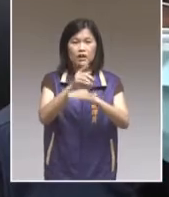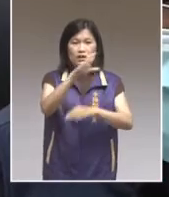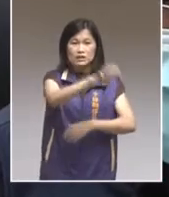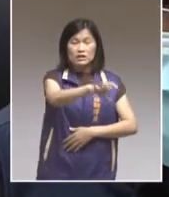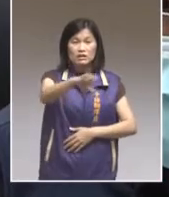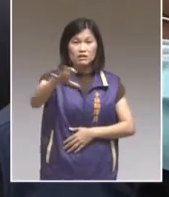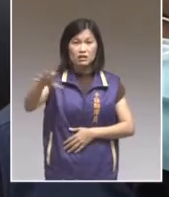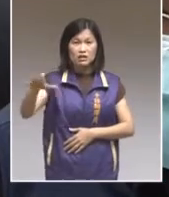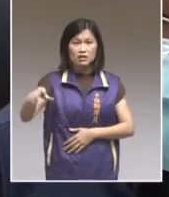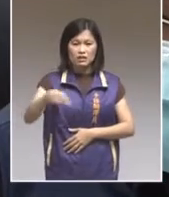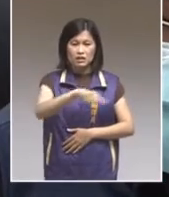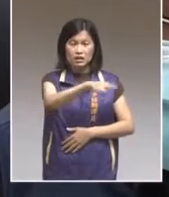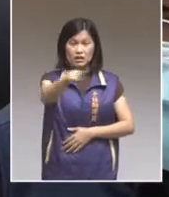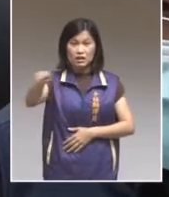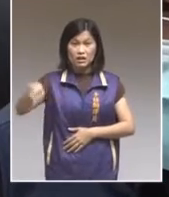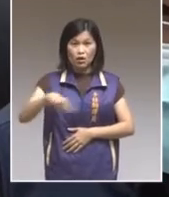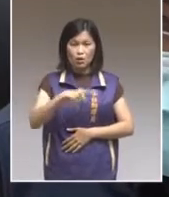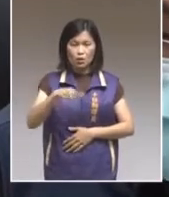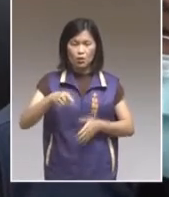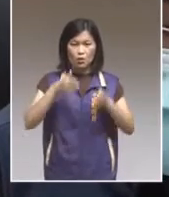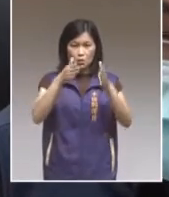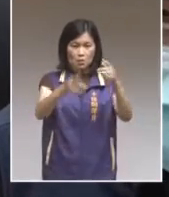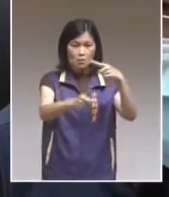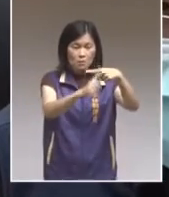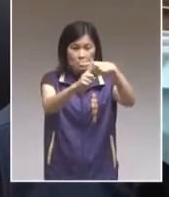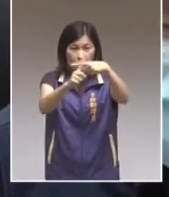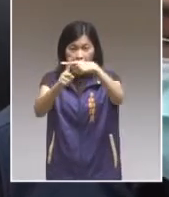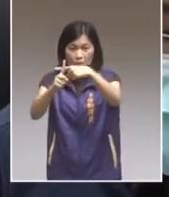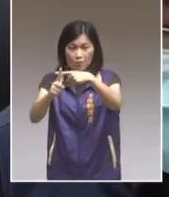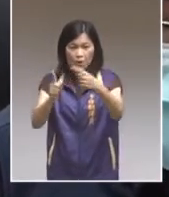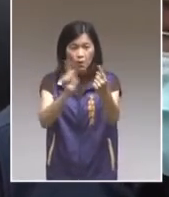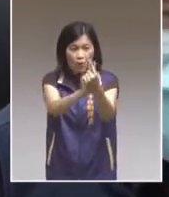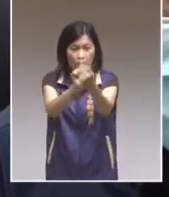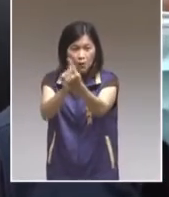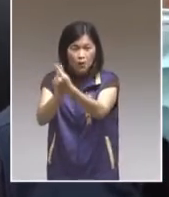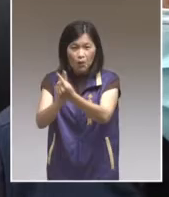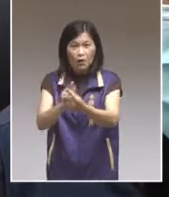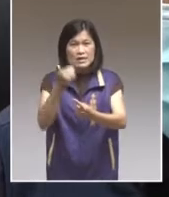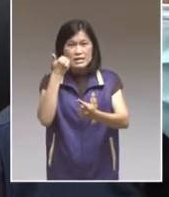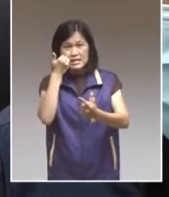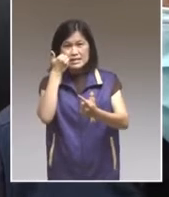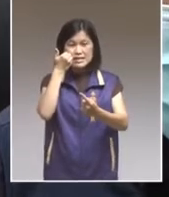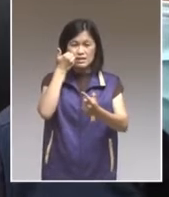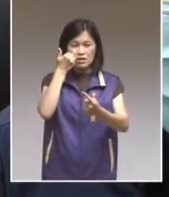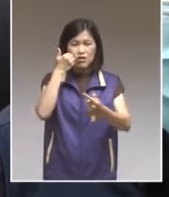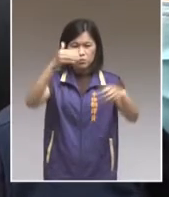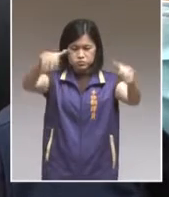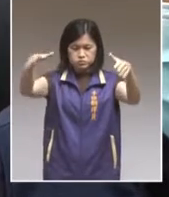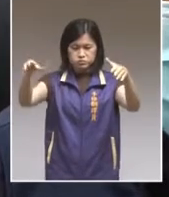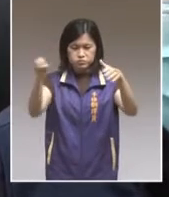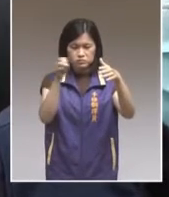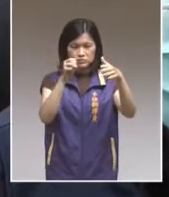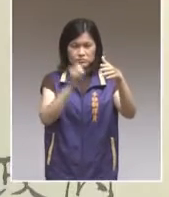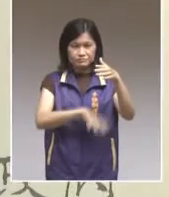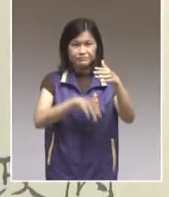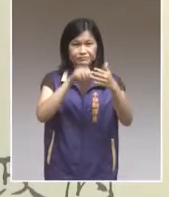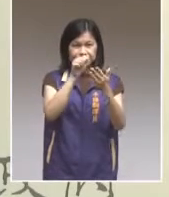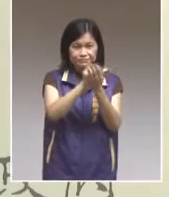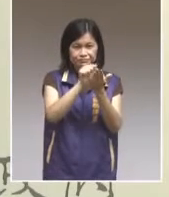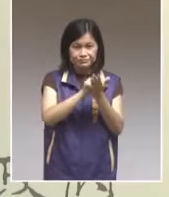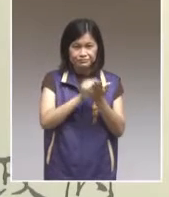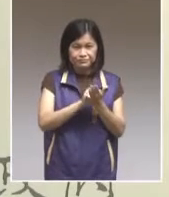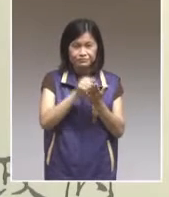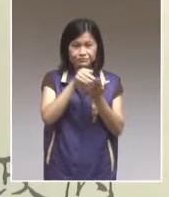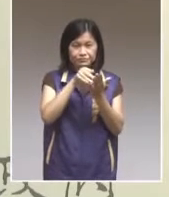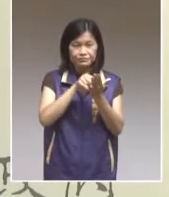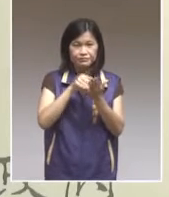域我们也会针对有确诊个案的接触风险的对象那进行框列。那其他的接触